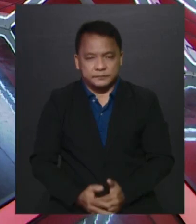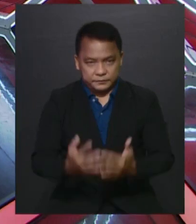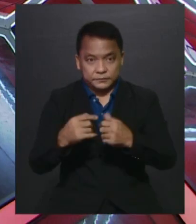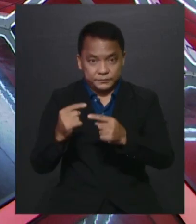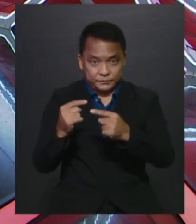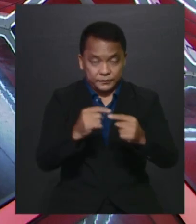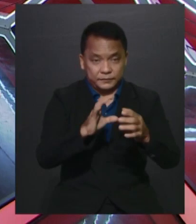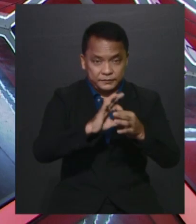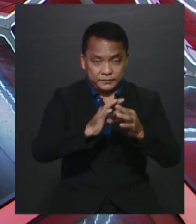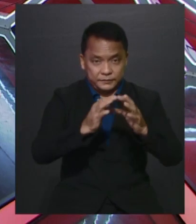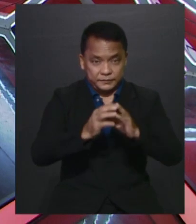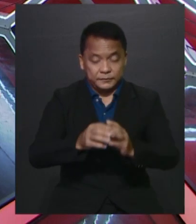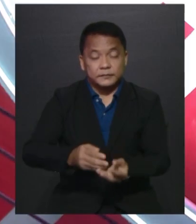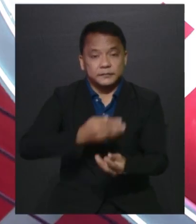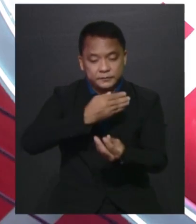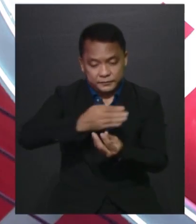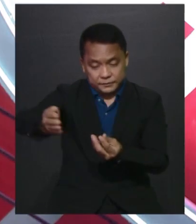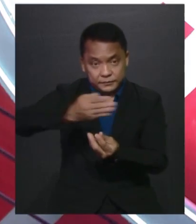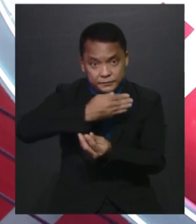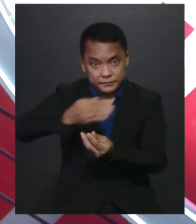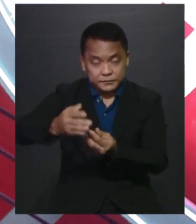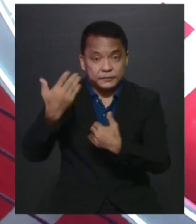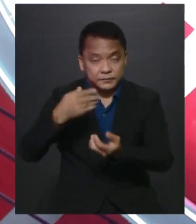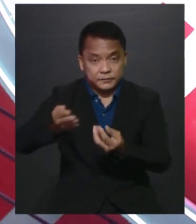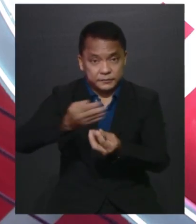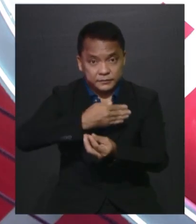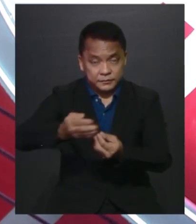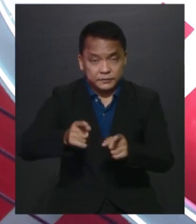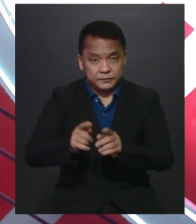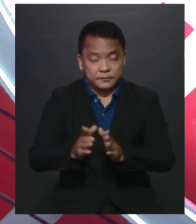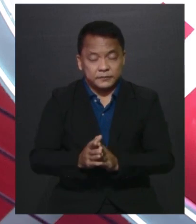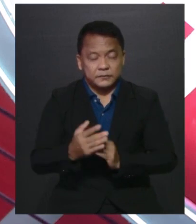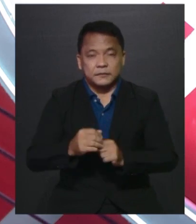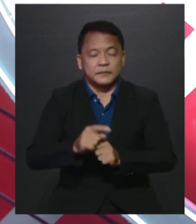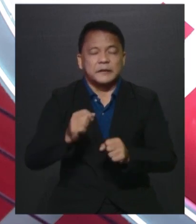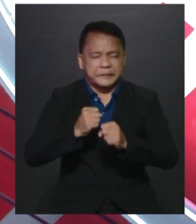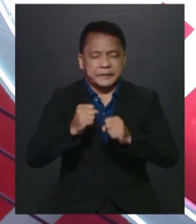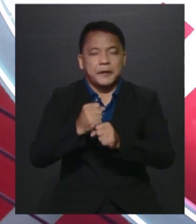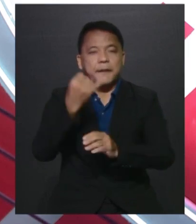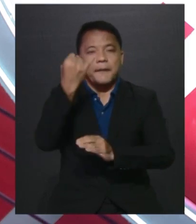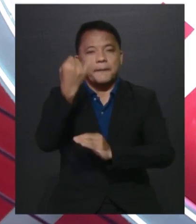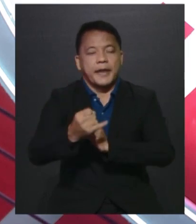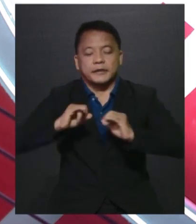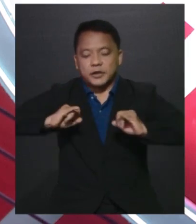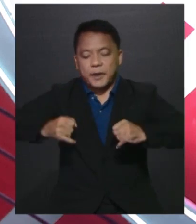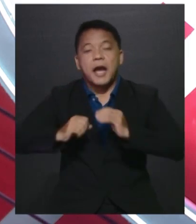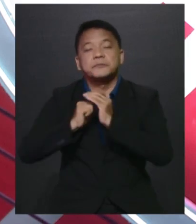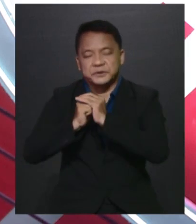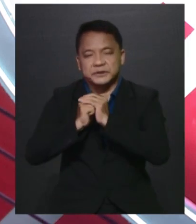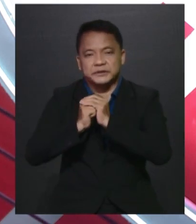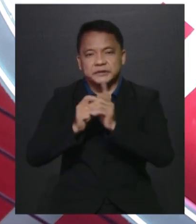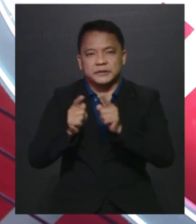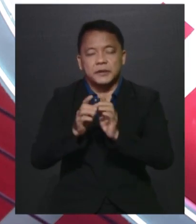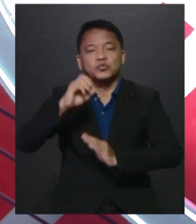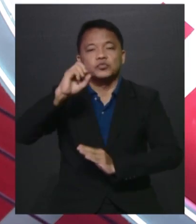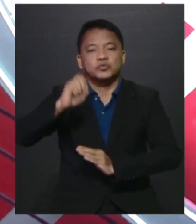ต่อกันด้วยกีฬาเทเบิลเทนนิสนะคะเมื่อวานนี้ณภัทรธรรมมาที่คมค่ะก็สู้เต็มที่แล้วแต่พ่ายให้กับเจ้าภาพอย่างจีนไปทำ